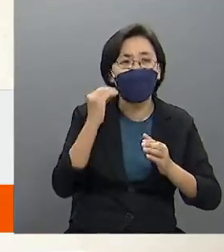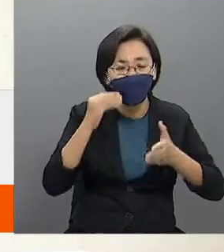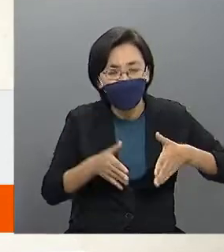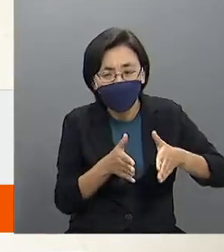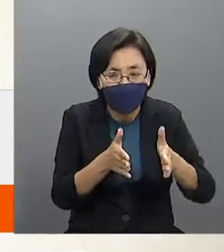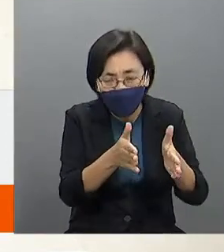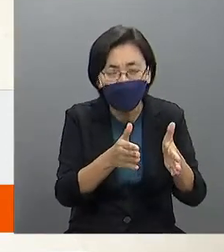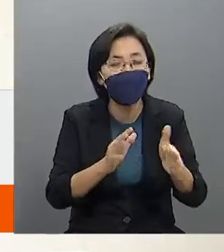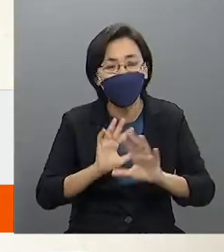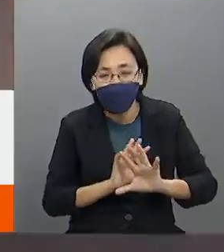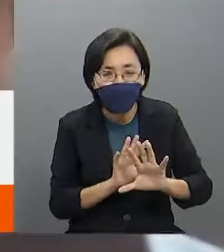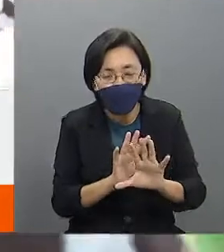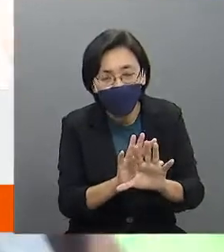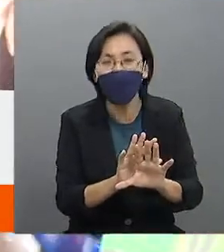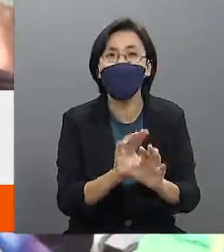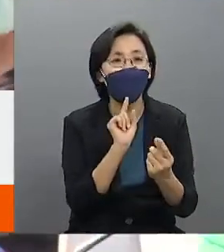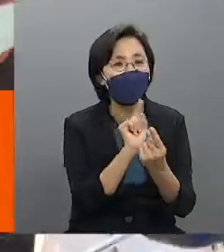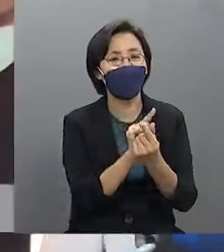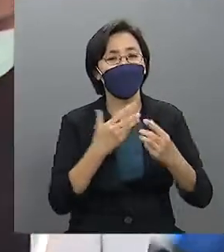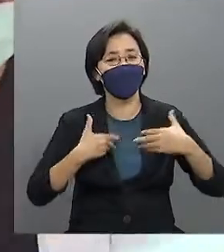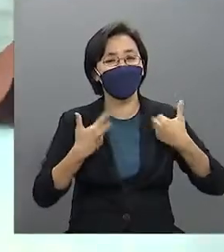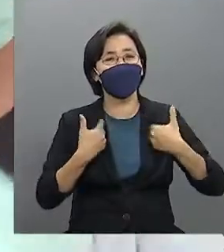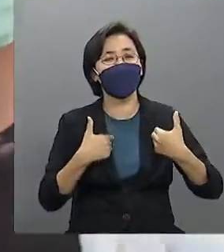ก็ยินดีค่ะดีใจเจ้า